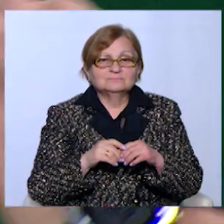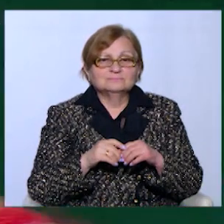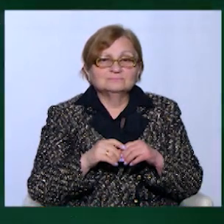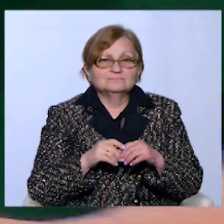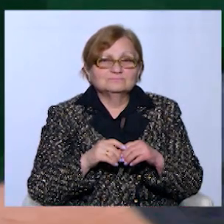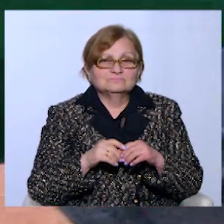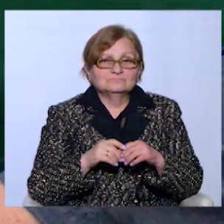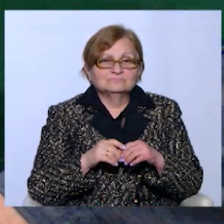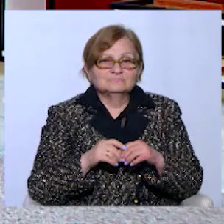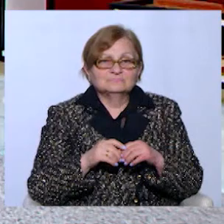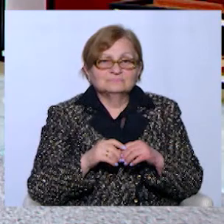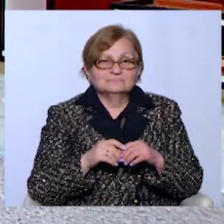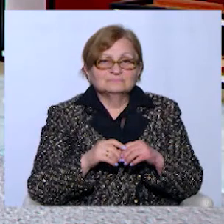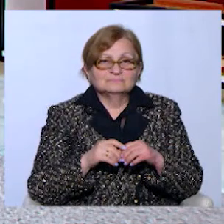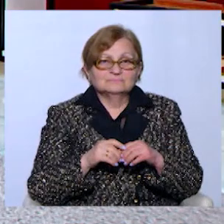აქედან